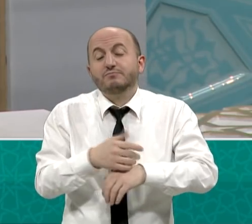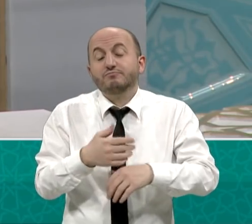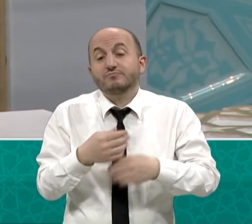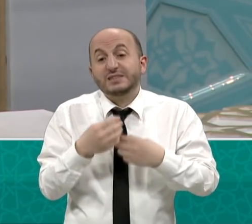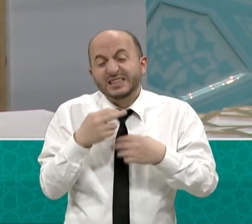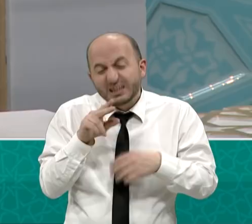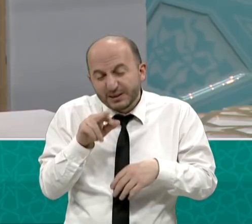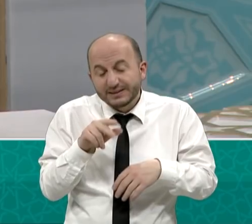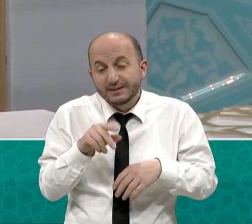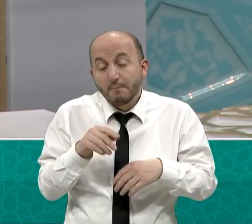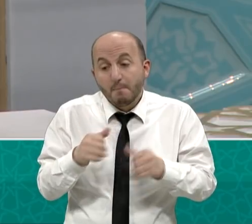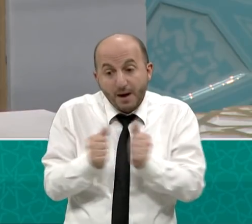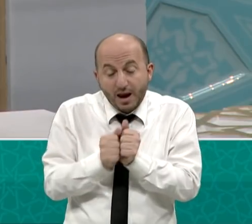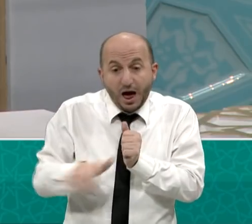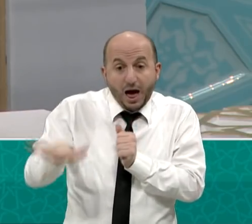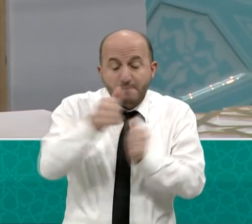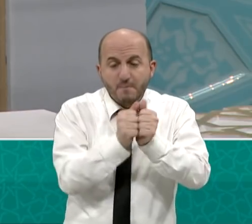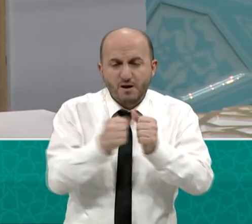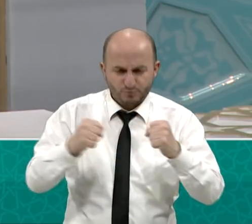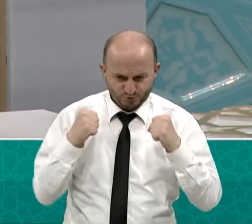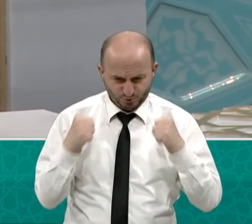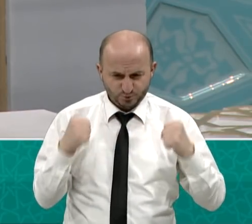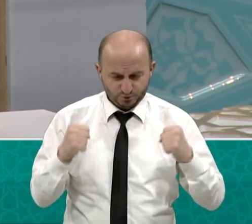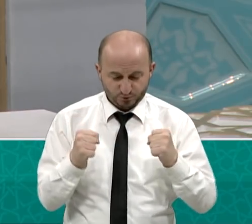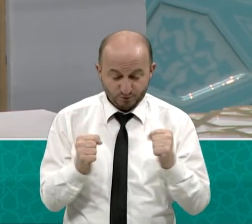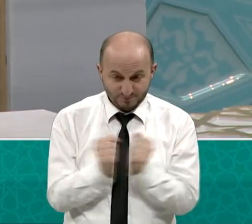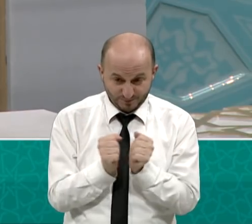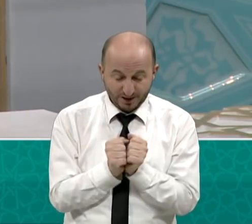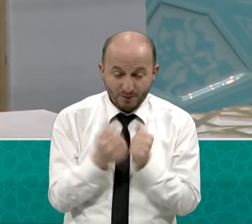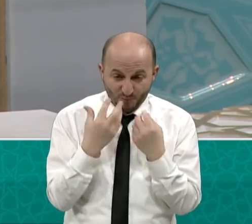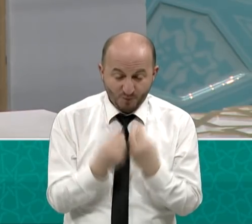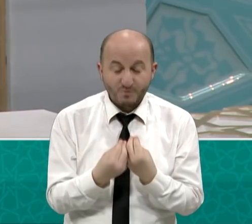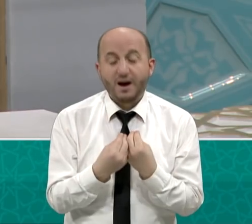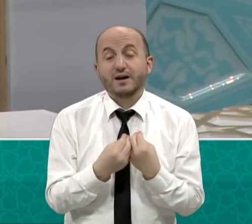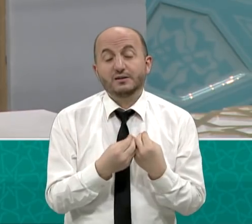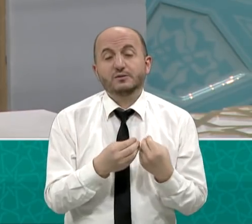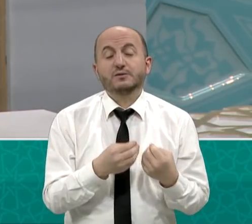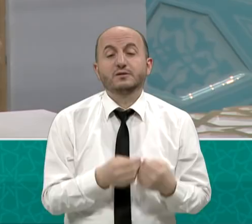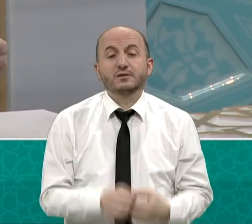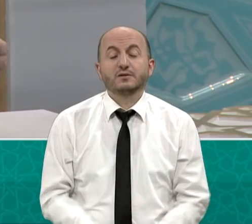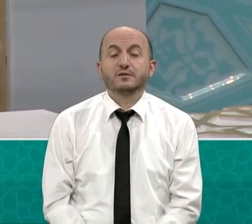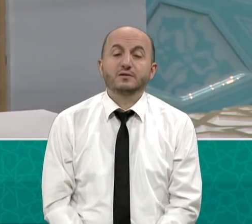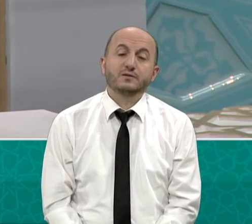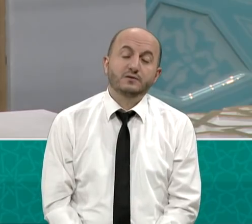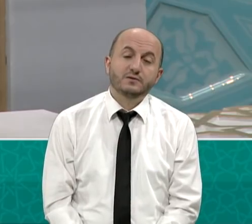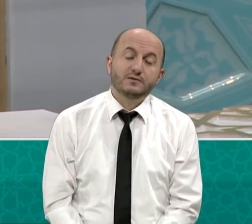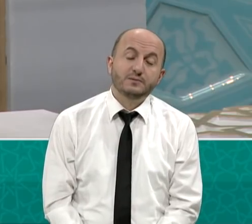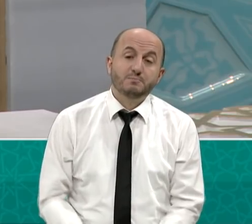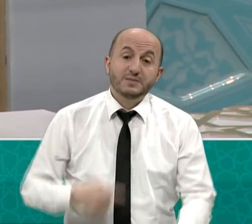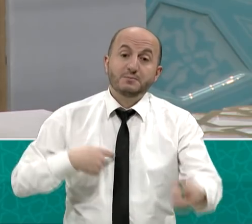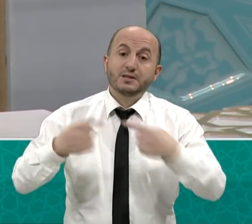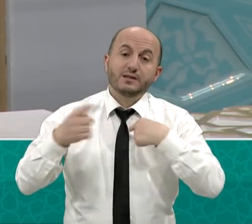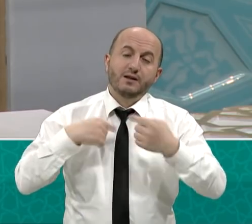zamanlarda birlikte yek vücut olabilmekten geçer akabe. Ve tevasa bil merhame, ve birbirlerine